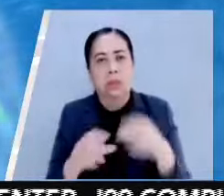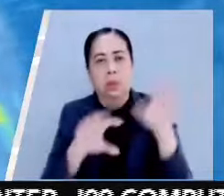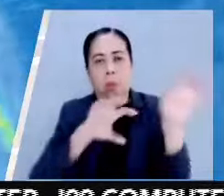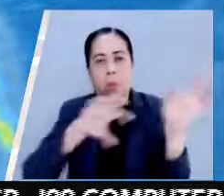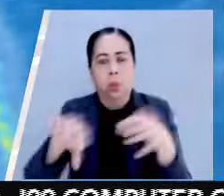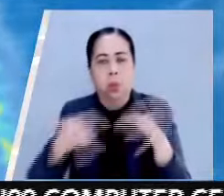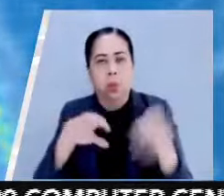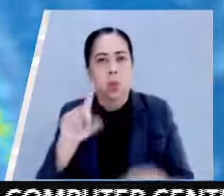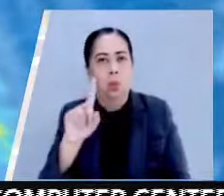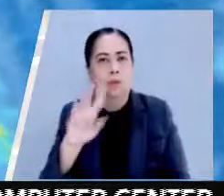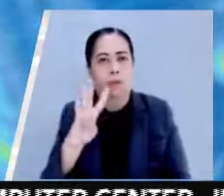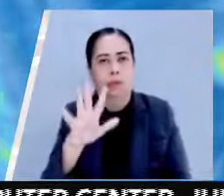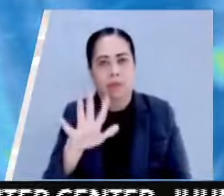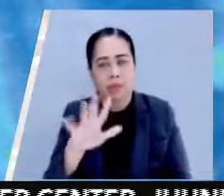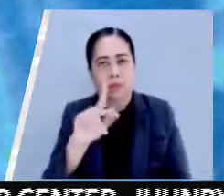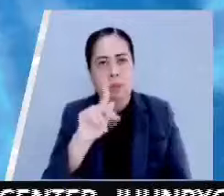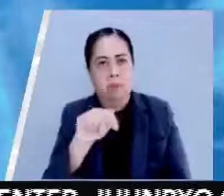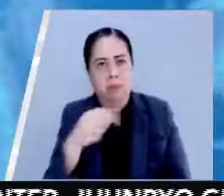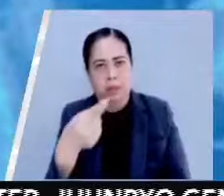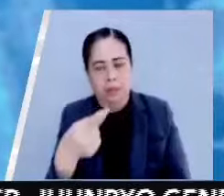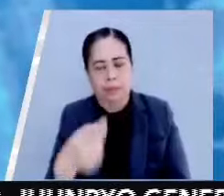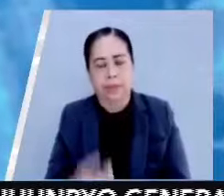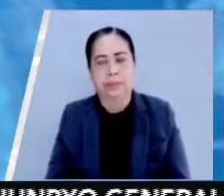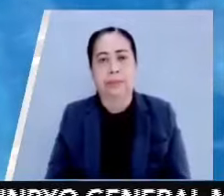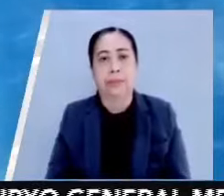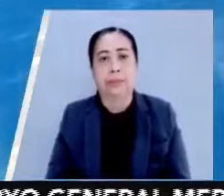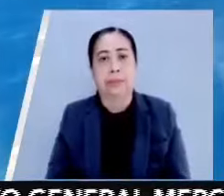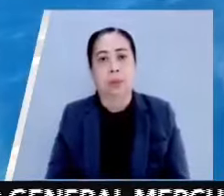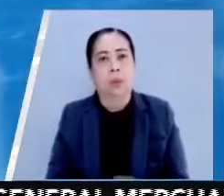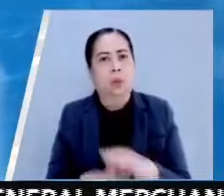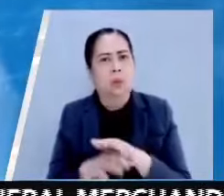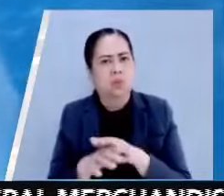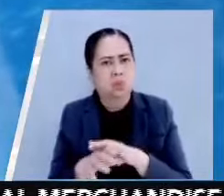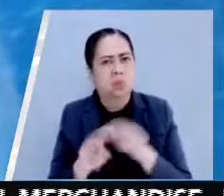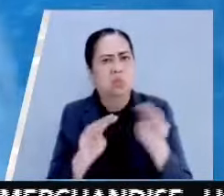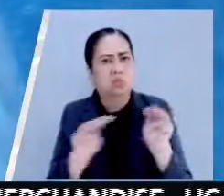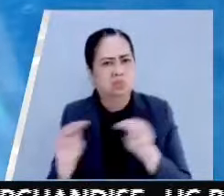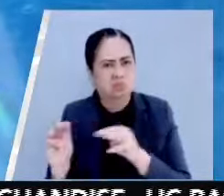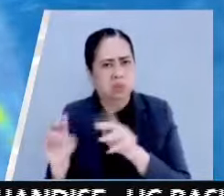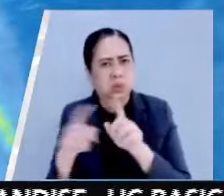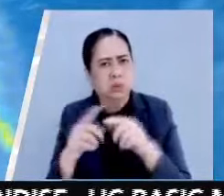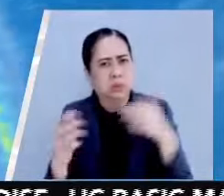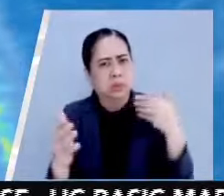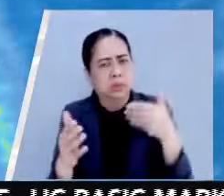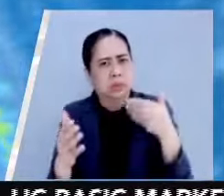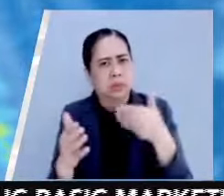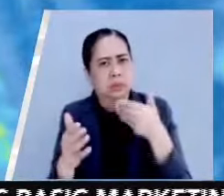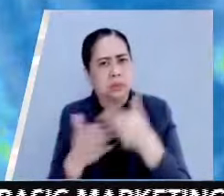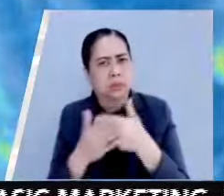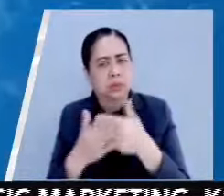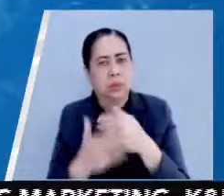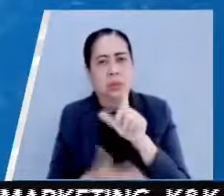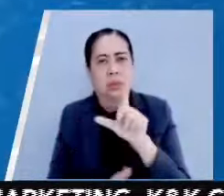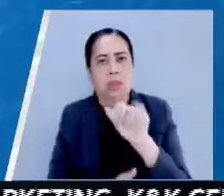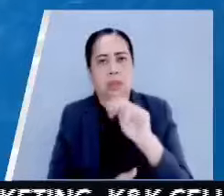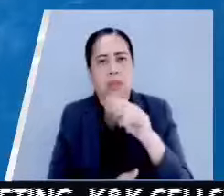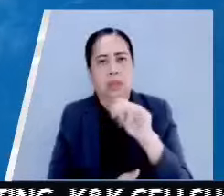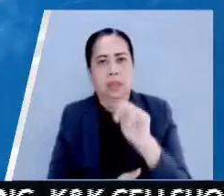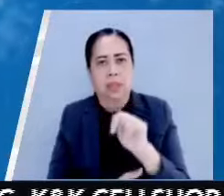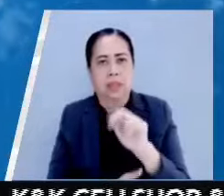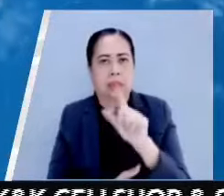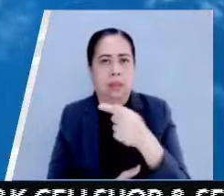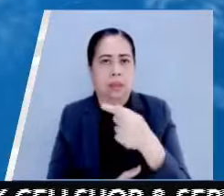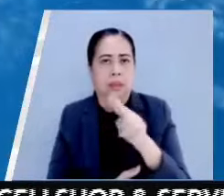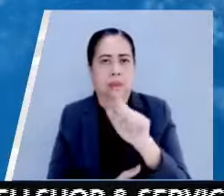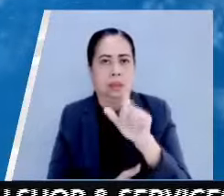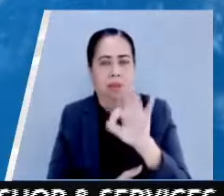145 kilometers per hour. Babagal ang pagkilos nito habang palapit sa Lingayen Gulf. Nakataas pa rin ang Cyclone No.